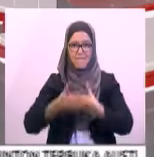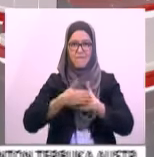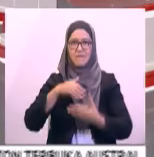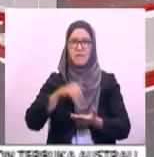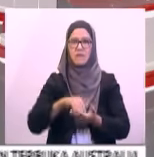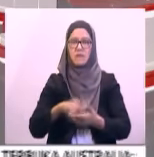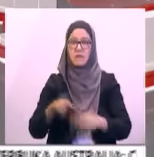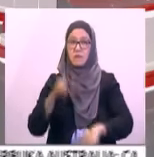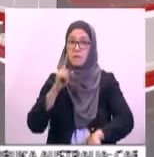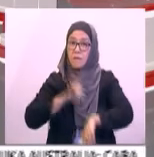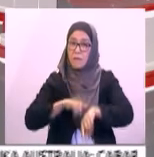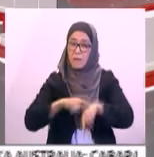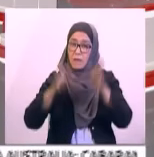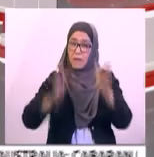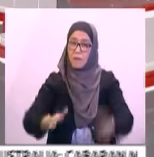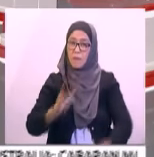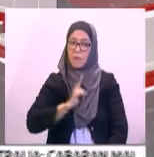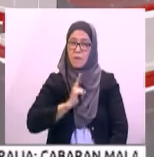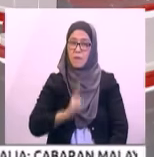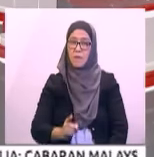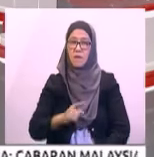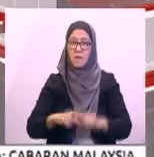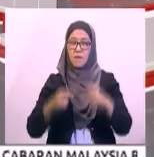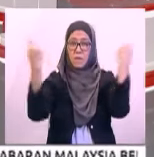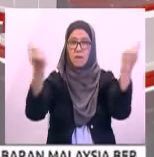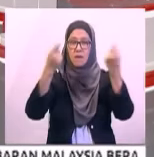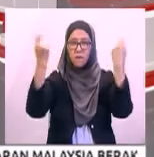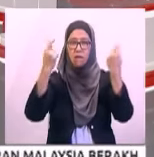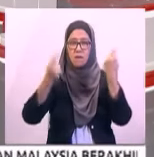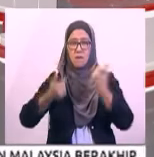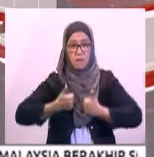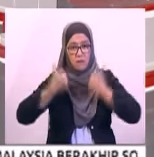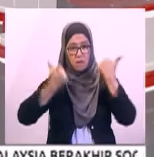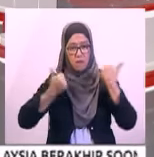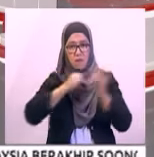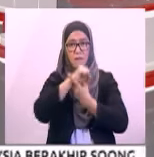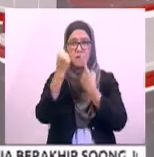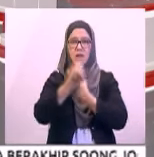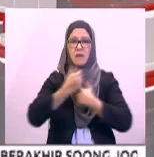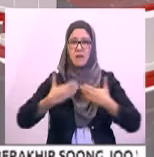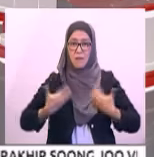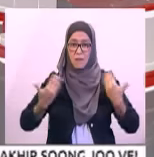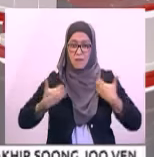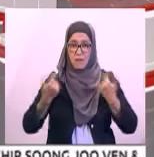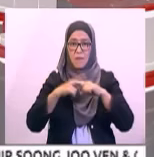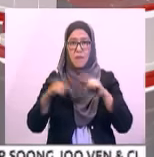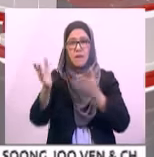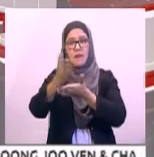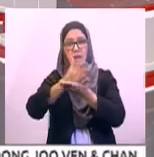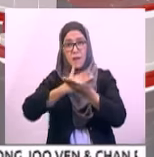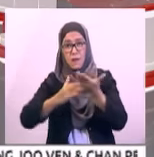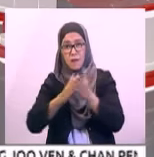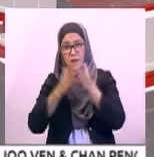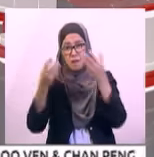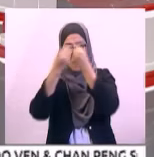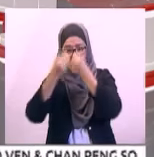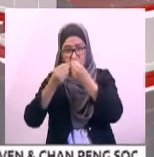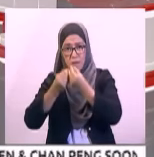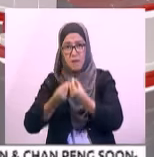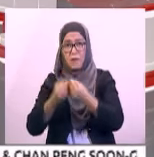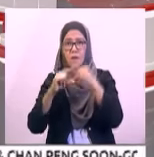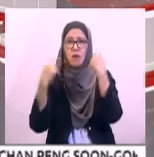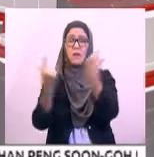Ketika umat Islam meraikan Aidilfitri dalam suasana gembira, sebahagian besar anggota keselamatan tabah melaksanakan tanggungjawab mereka